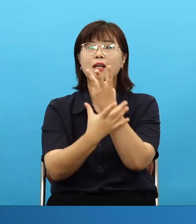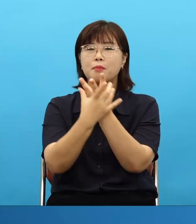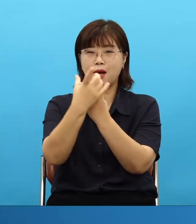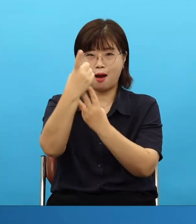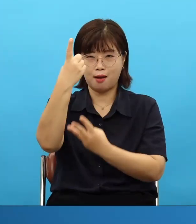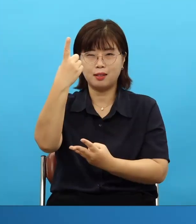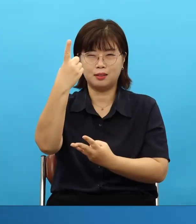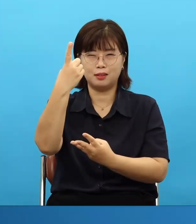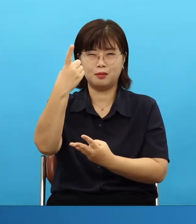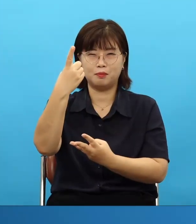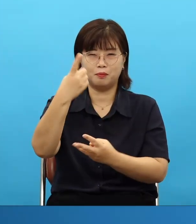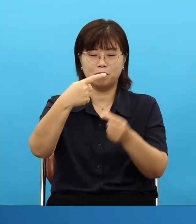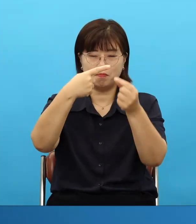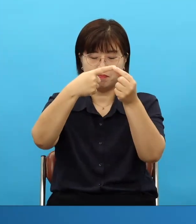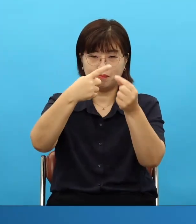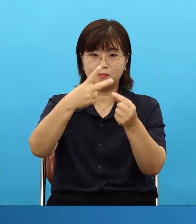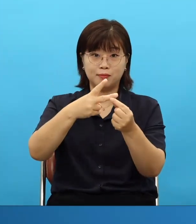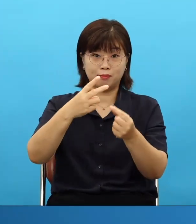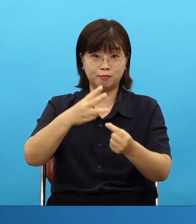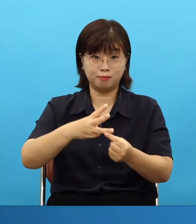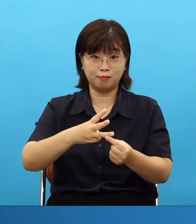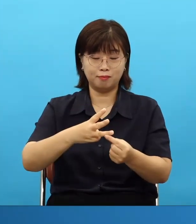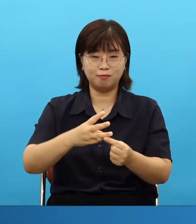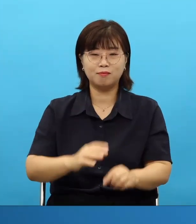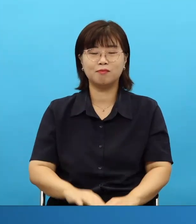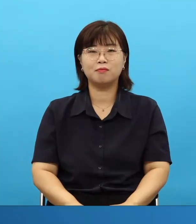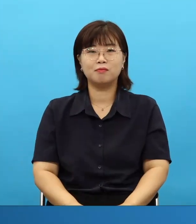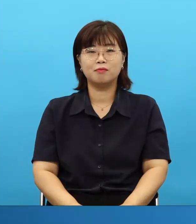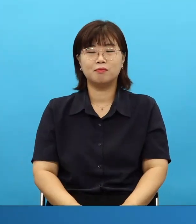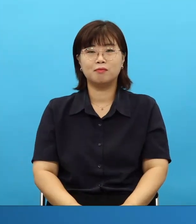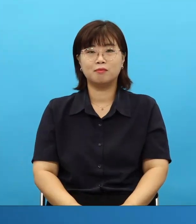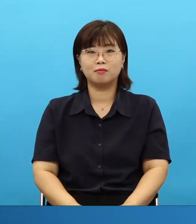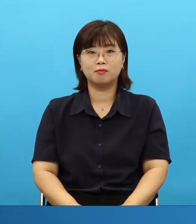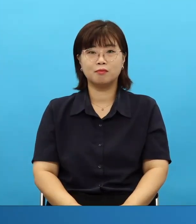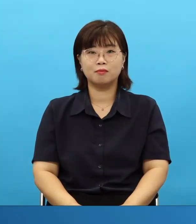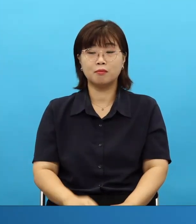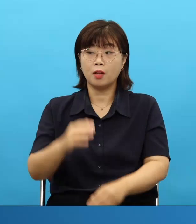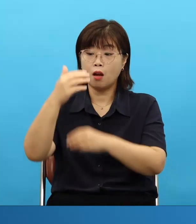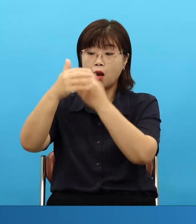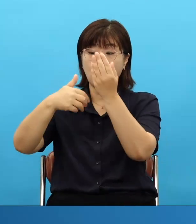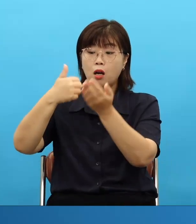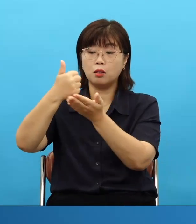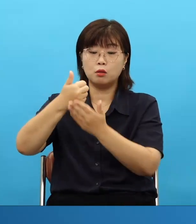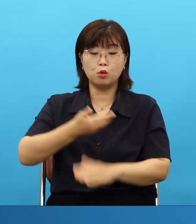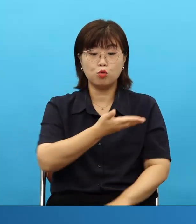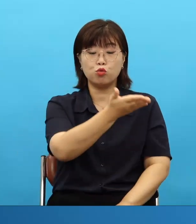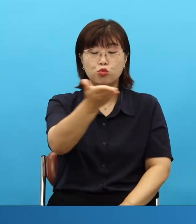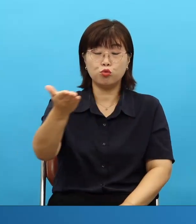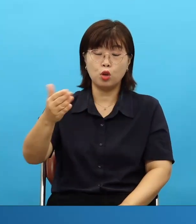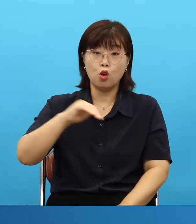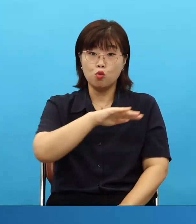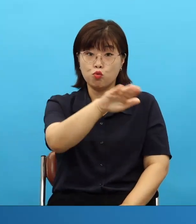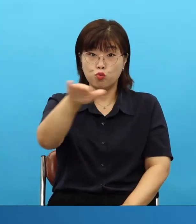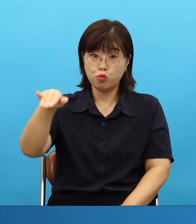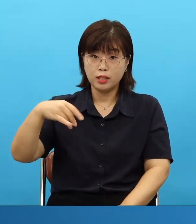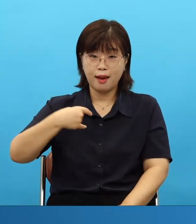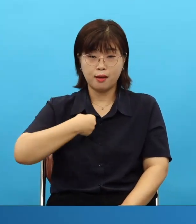이 하나님이 우리에게 보증서를 준 거예요. And God has given us a guarantee.